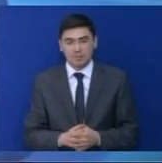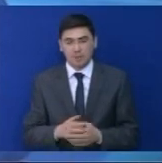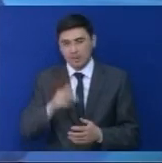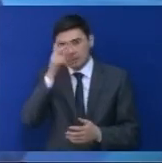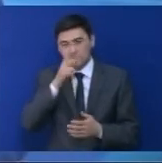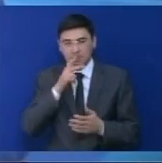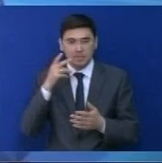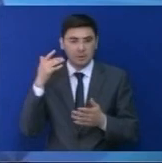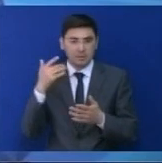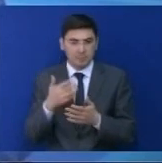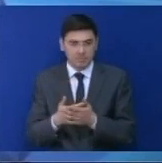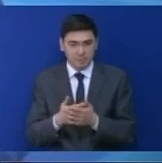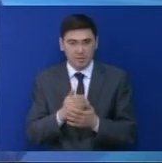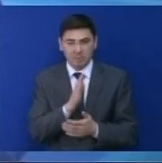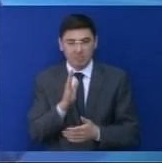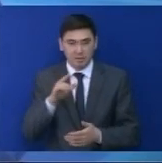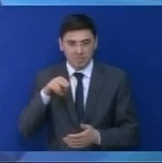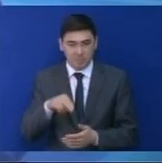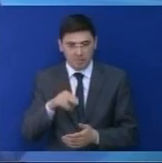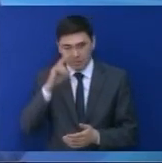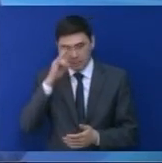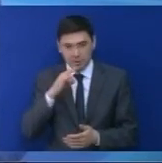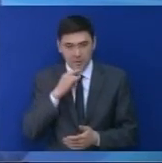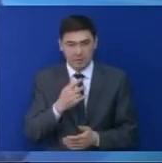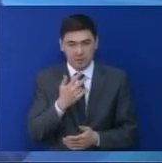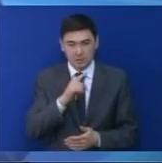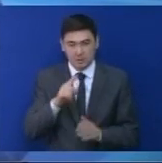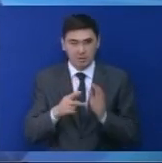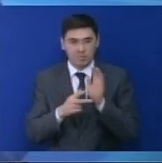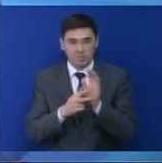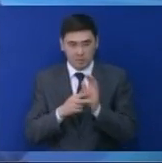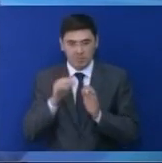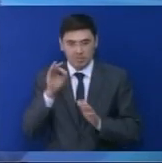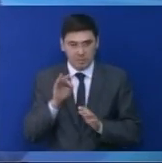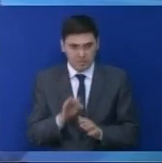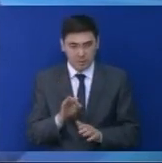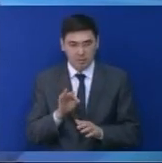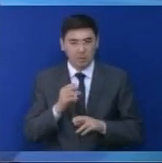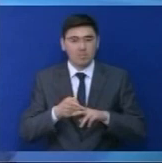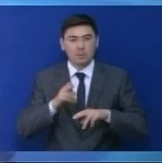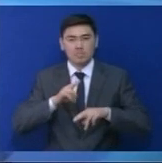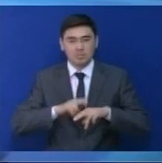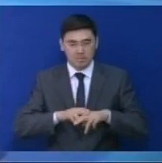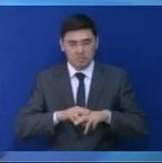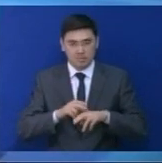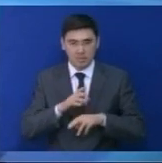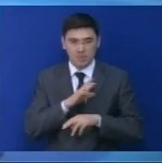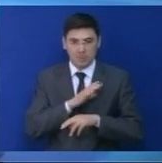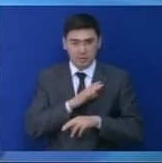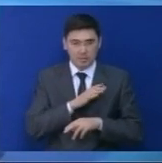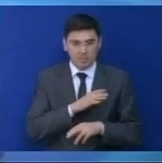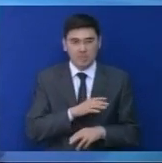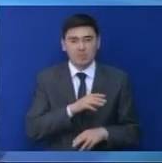За 3 месяца текущего года ВВП Казахстана вырос на 3,8%. Об этом сегодня на правительственном часе